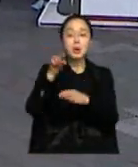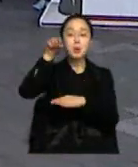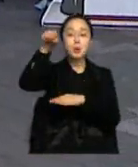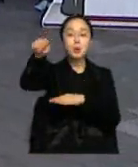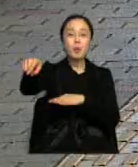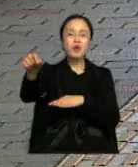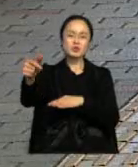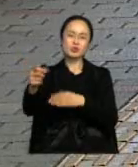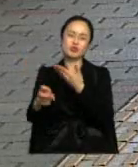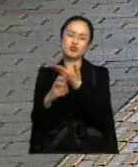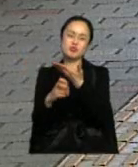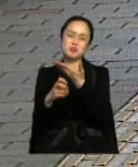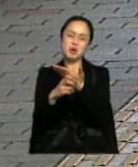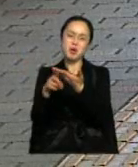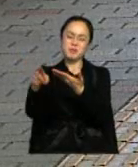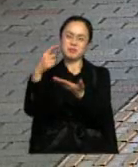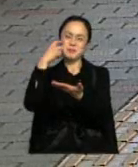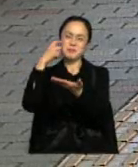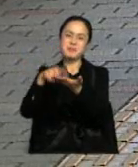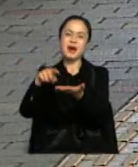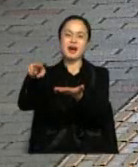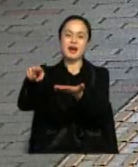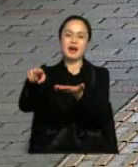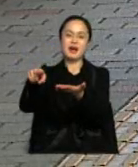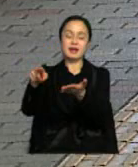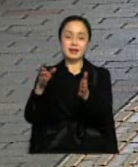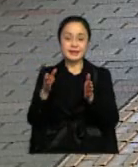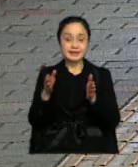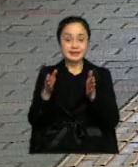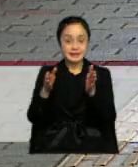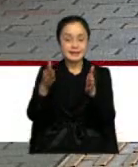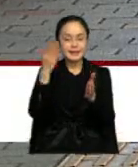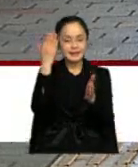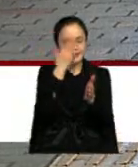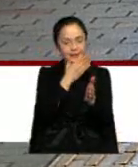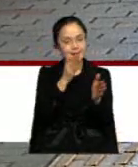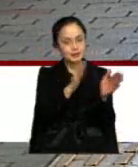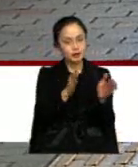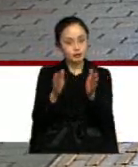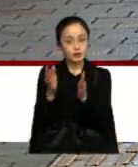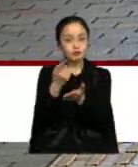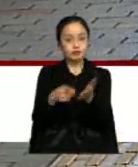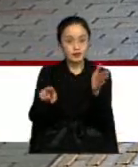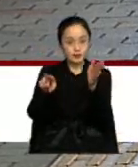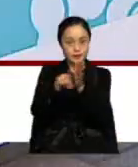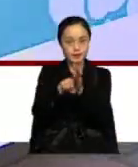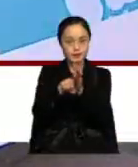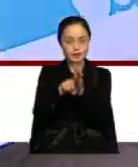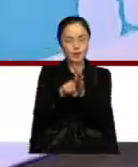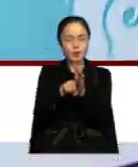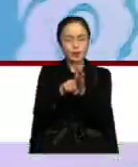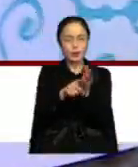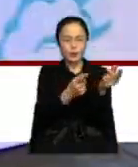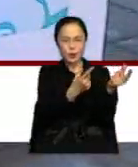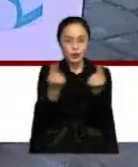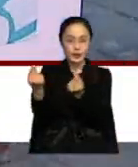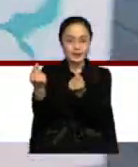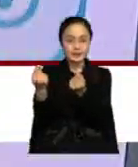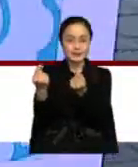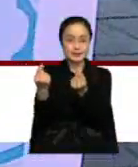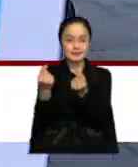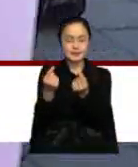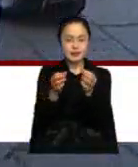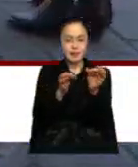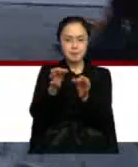모습입니다. 구청은 가로 환경 개선을 목적으로 상인들에게 통일된 매대를 구입하도록 했습니다. 하지만 매대